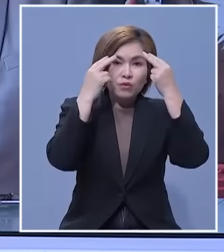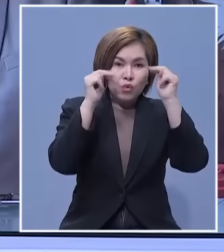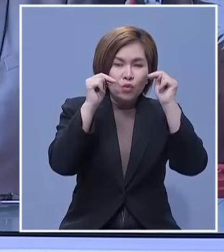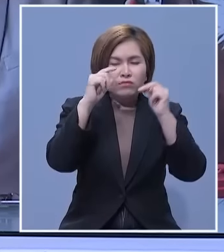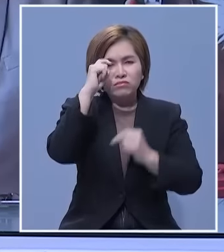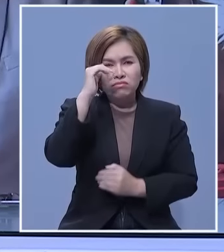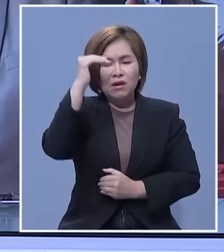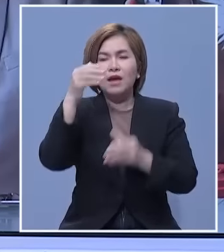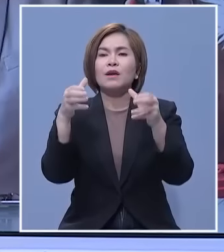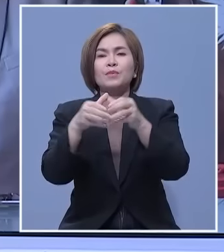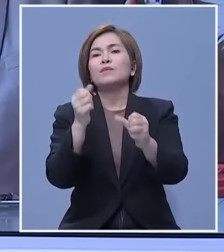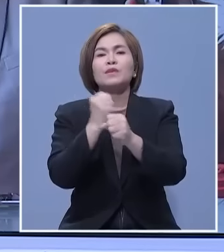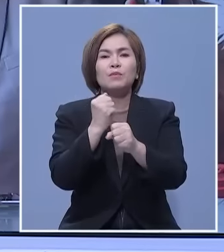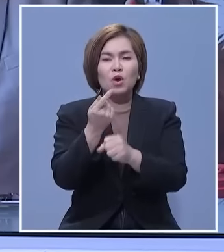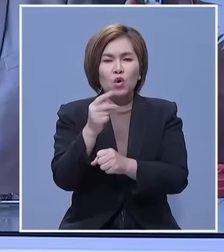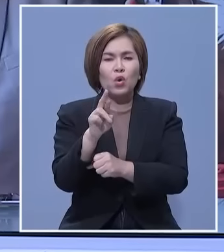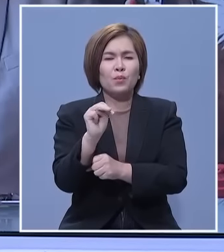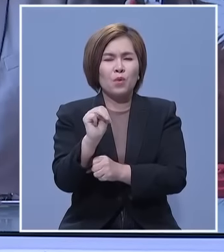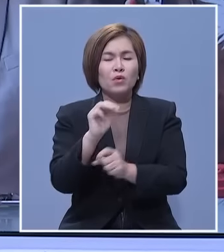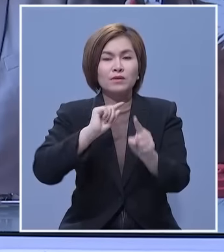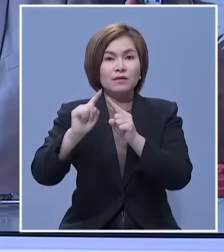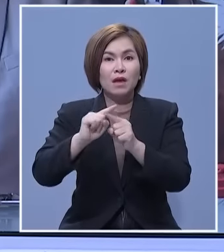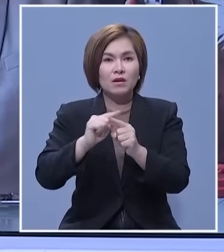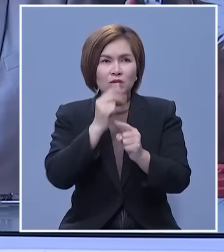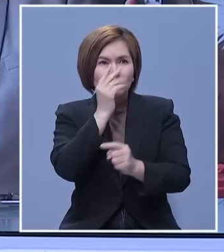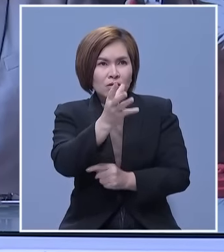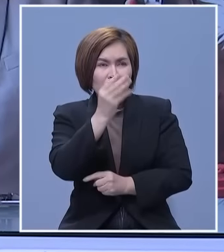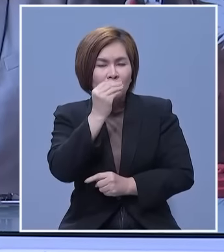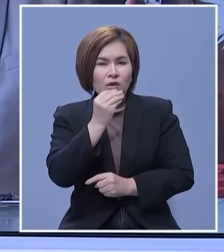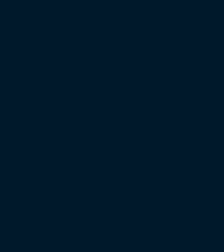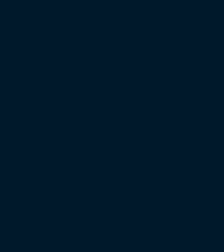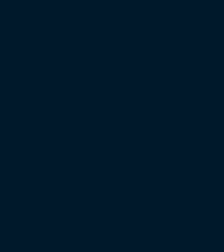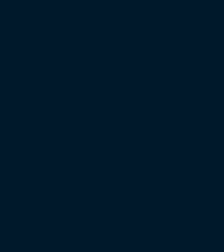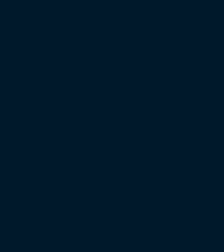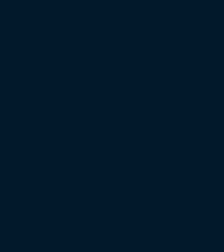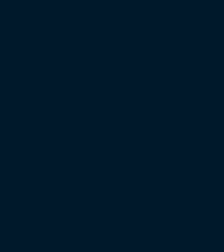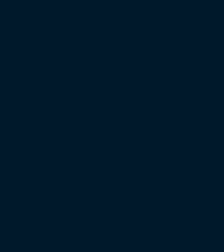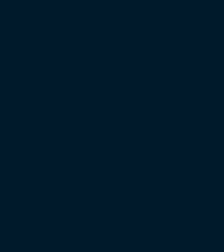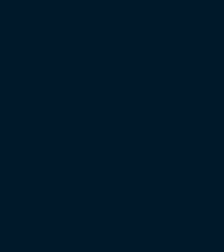ถึงคณะรัฐมนตรีเองแต่ละท่านก็น่าจะช็อกกับเหตุการณ์ที่เกิดขึ้นเมื่อวานไม่น้อย